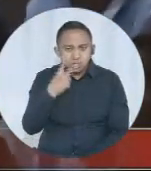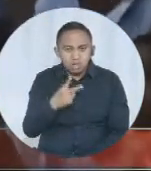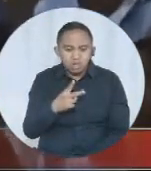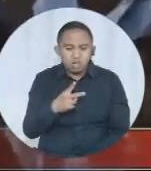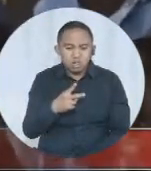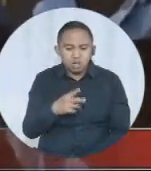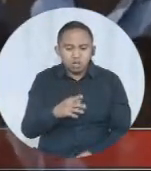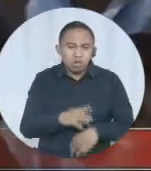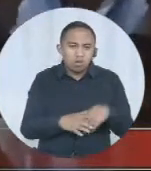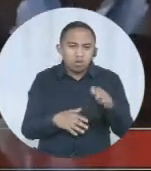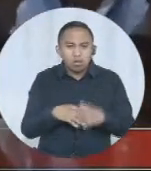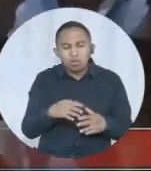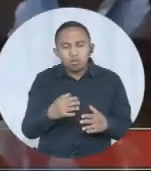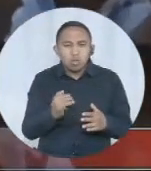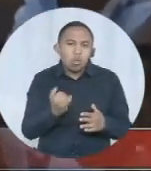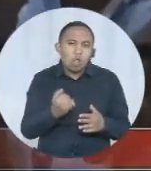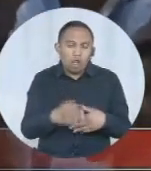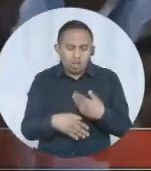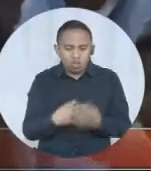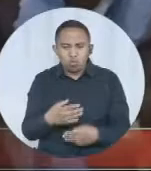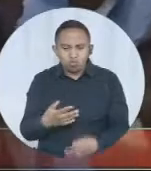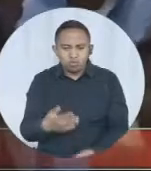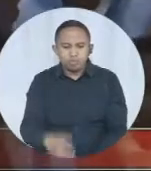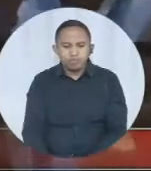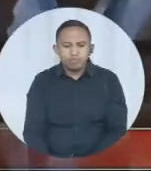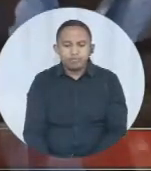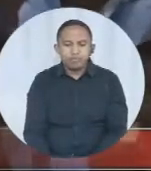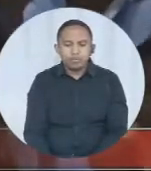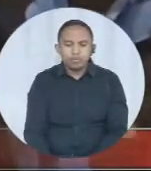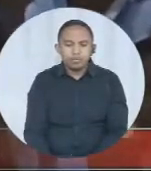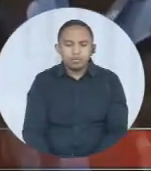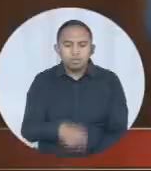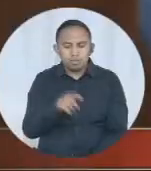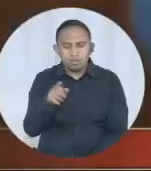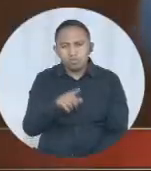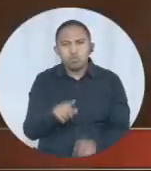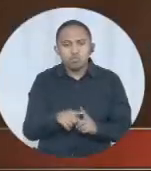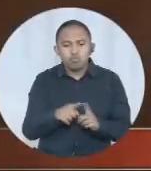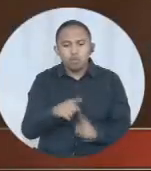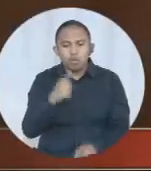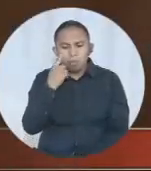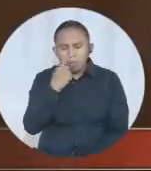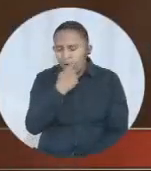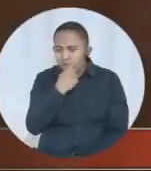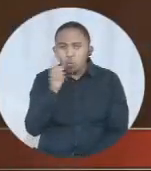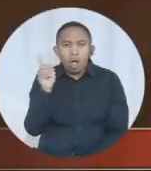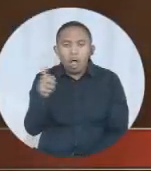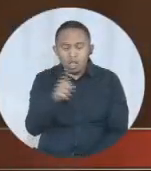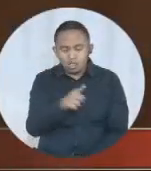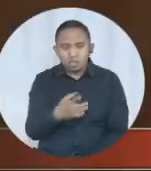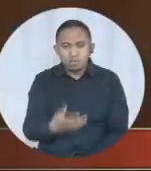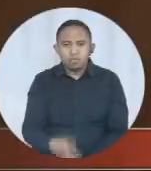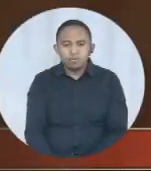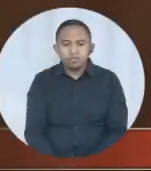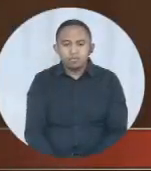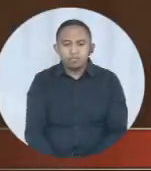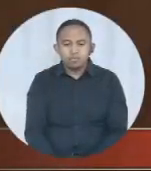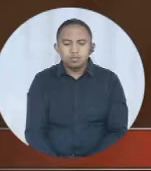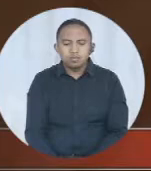ny filoham-pirenena amin'izao fotoana izao ka ianareo izy no masoko any an-toerana. Ianareo ny